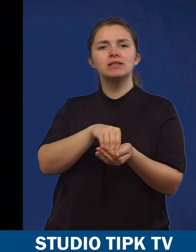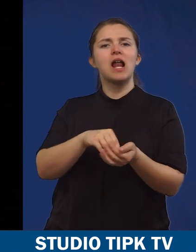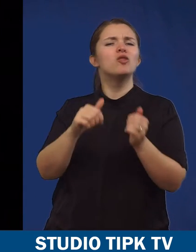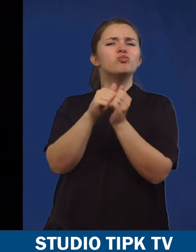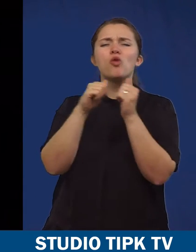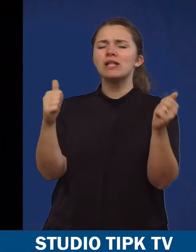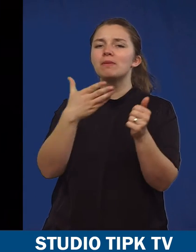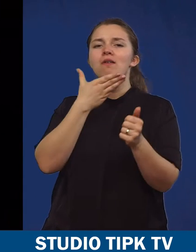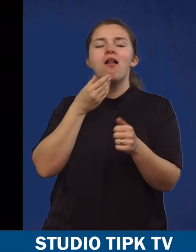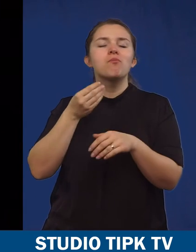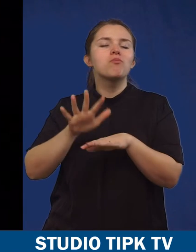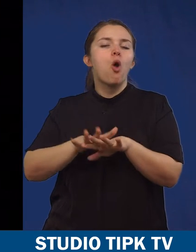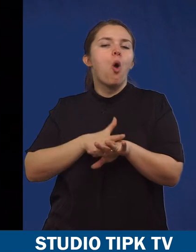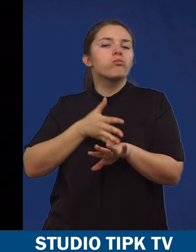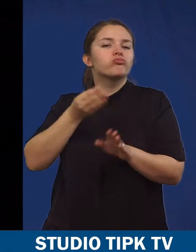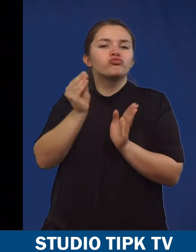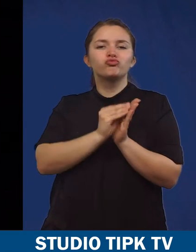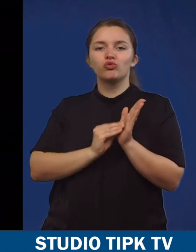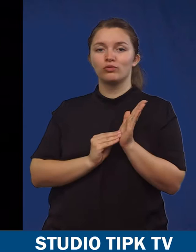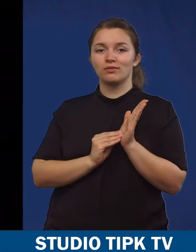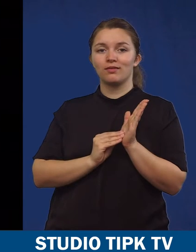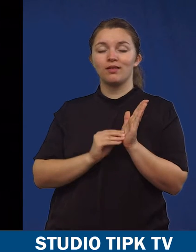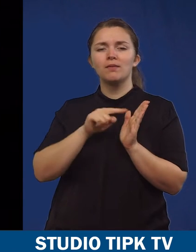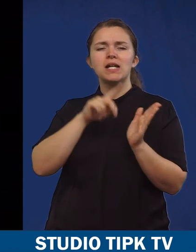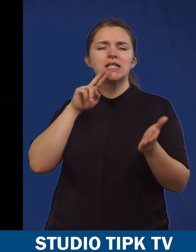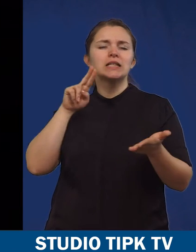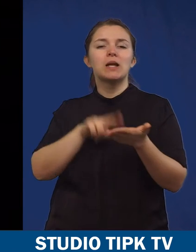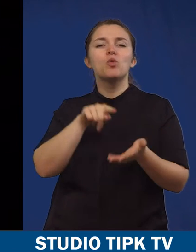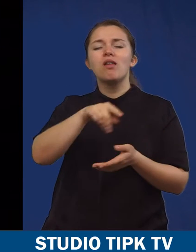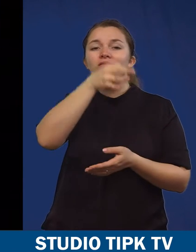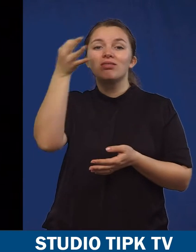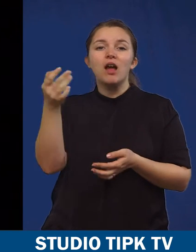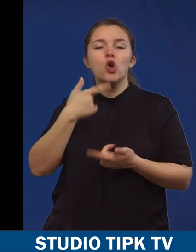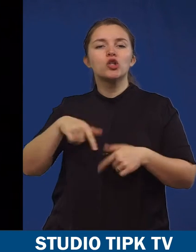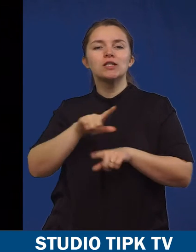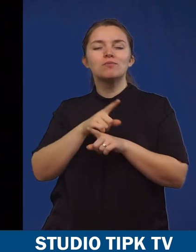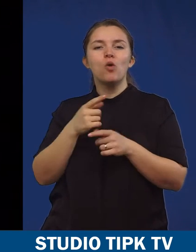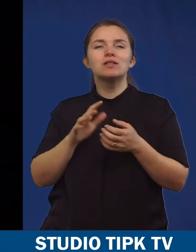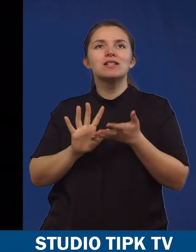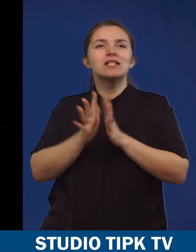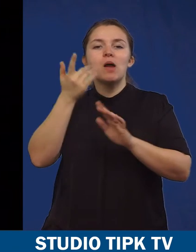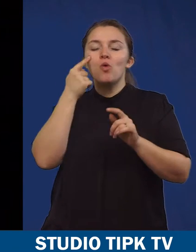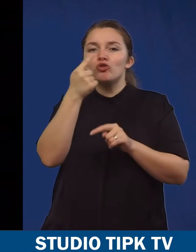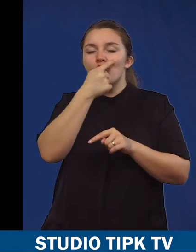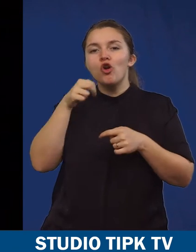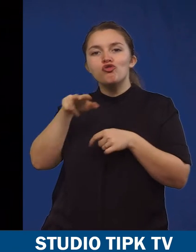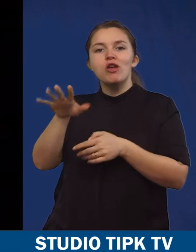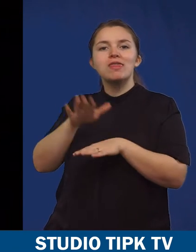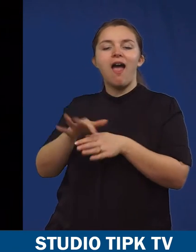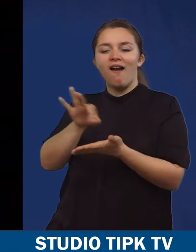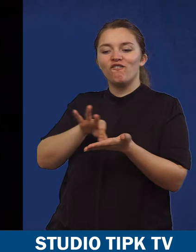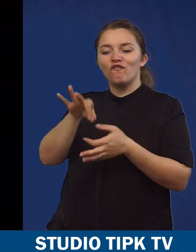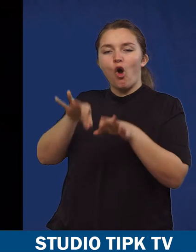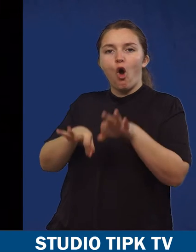posebnimi lepimi občutki, saj zaznamuje dan, ko smo žarom v očeh odšli na volišča in